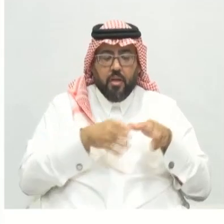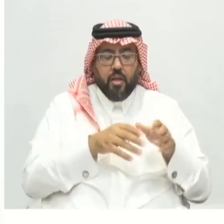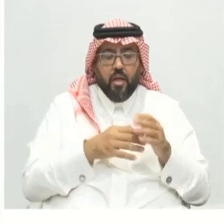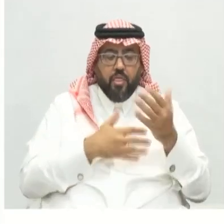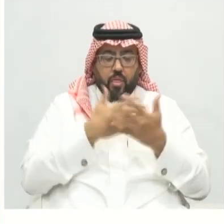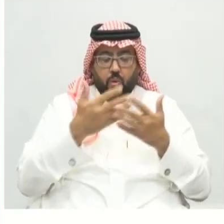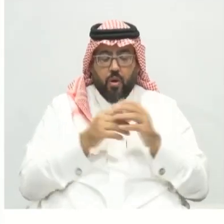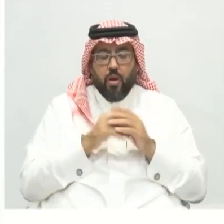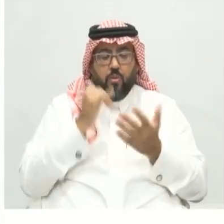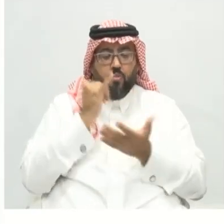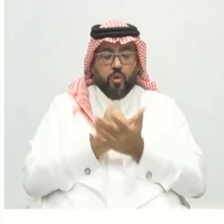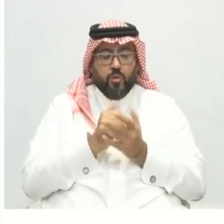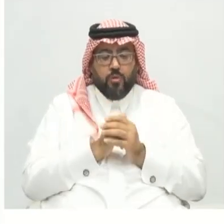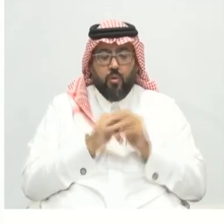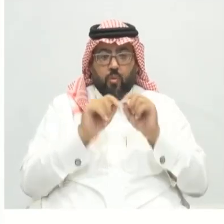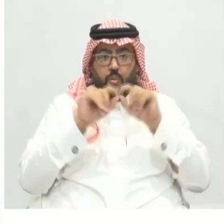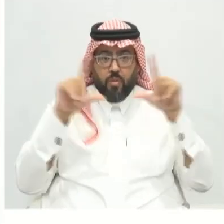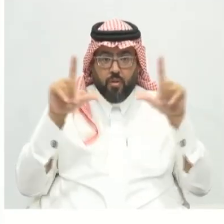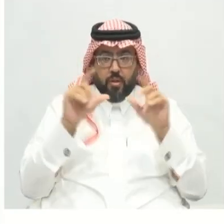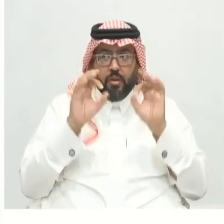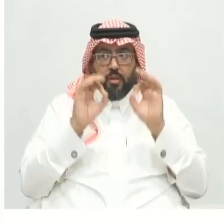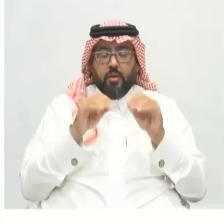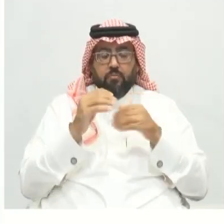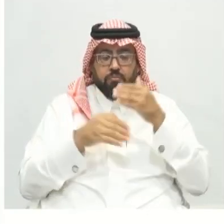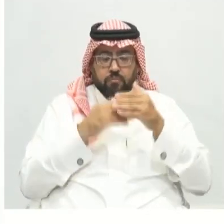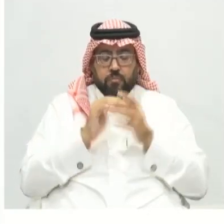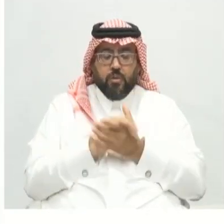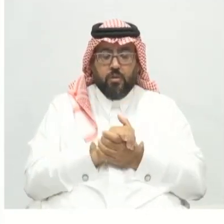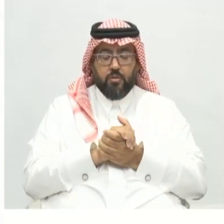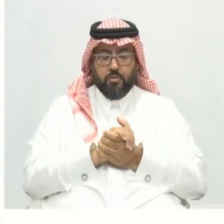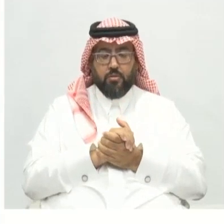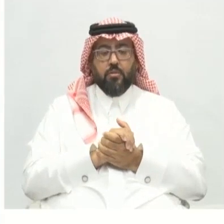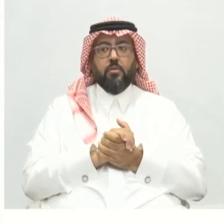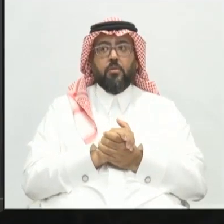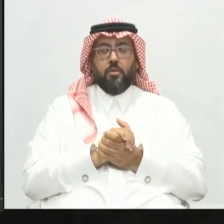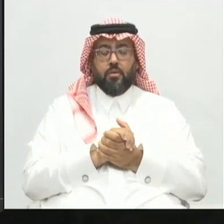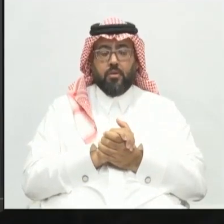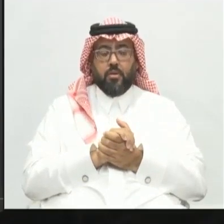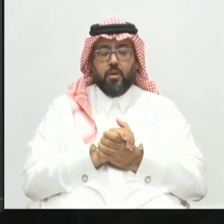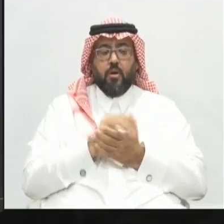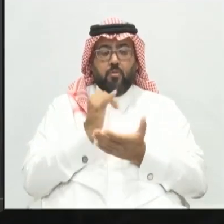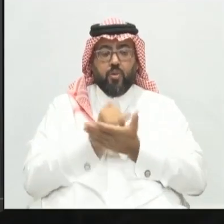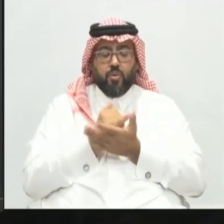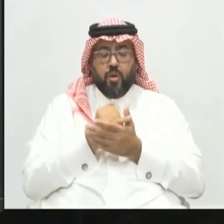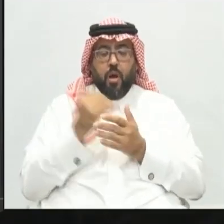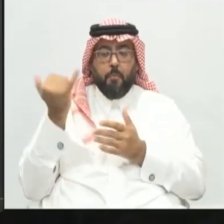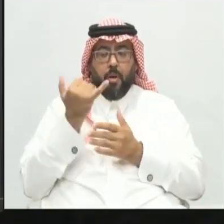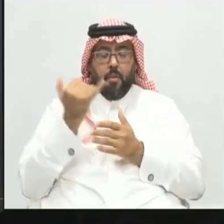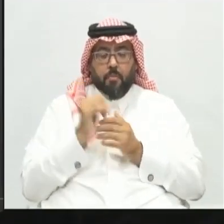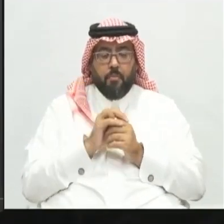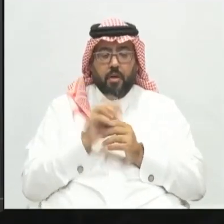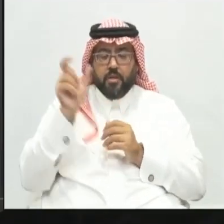الادوار والمسؤوليات بوضوح وتحديد الاجراءات واعطاء الصلاحيات والمهام